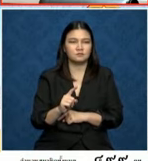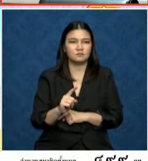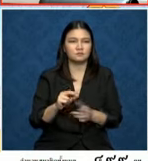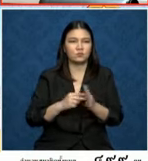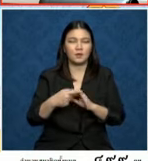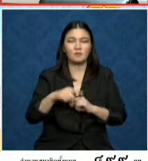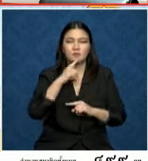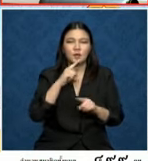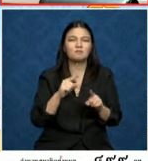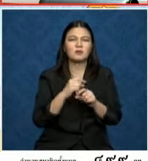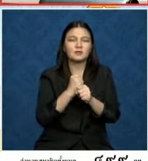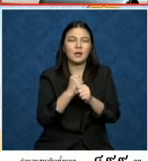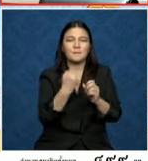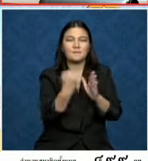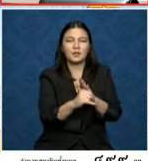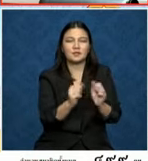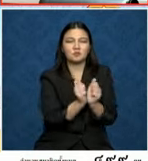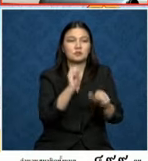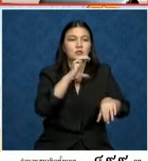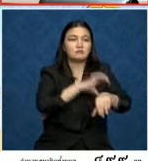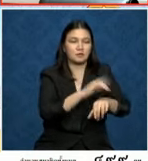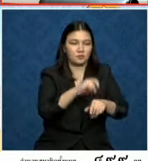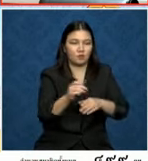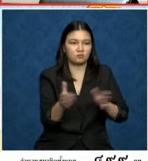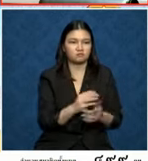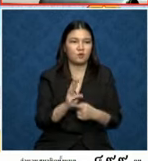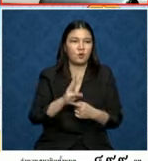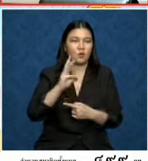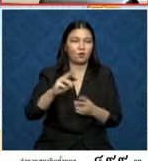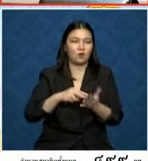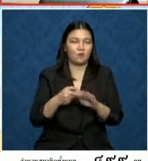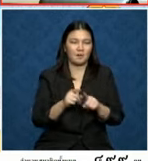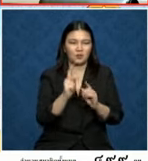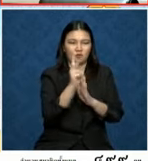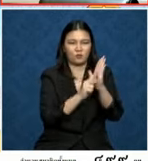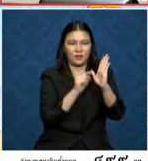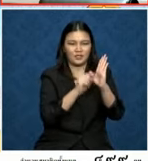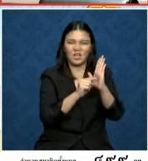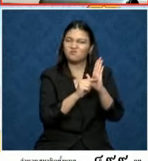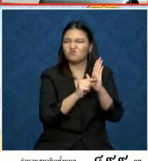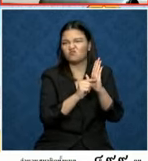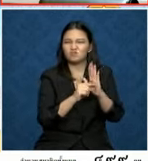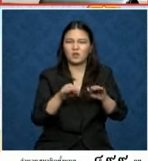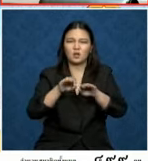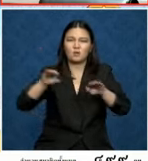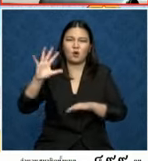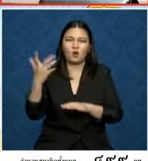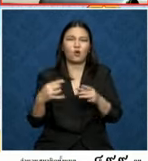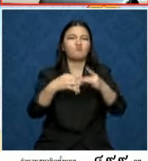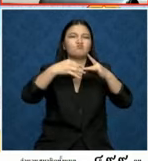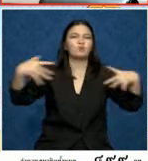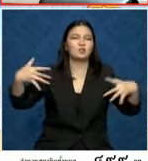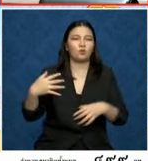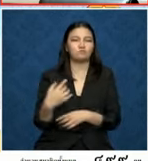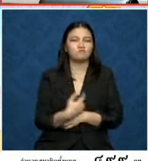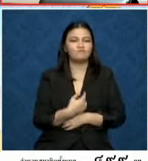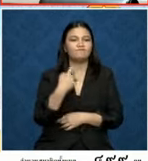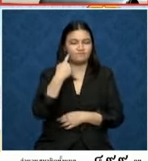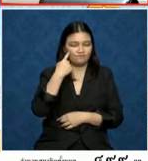าข้อ6ครับขัดกับหลักสากลที่ไม่นำเรื่องของอิสรภาพของคนมาใช้เ